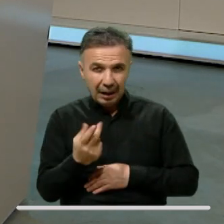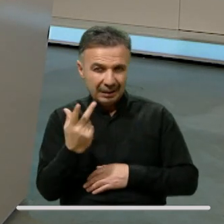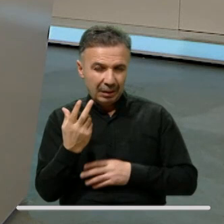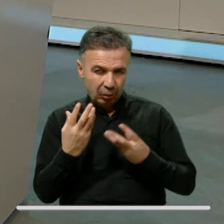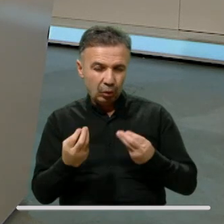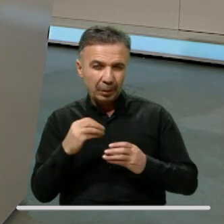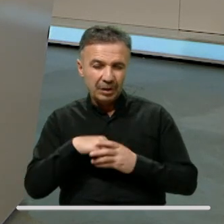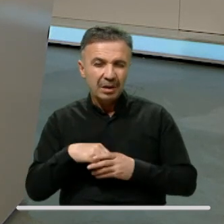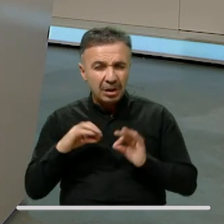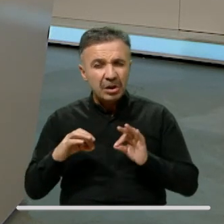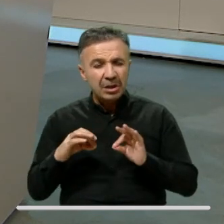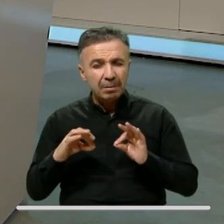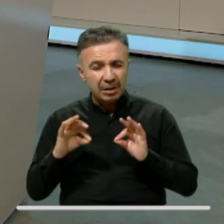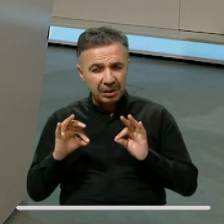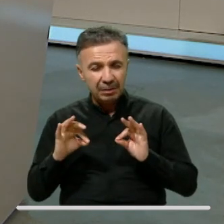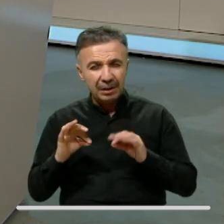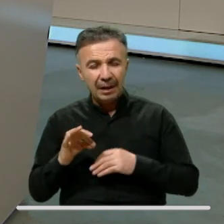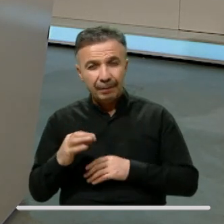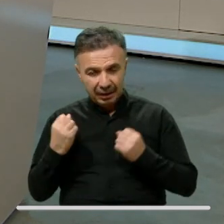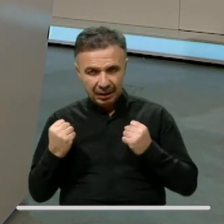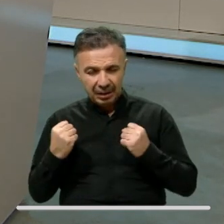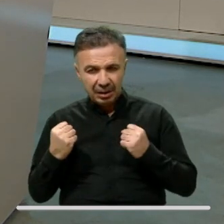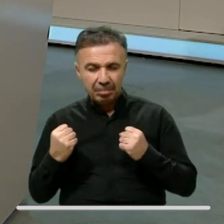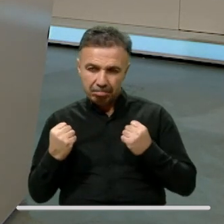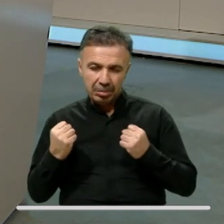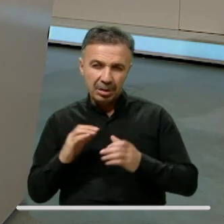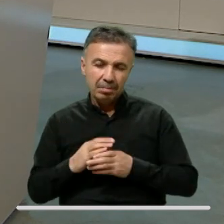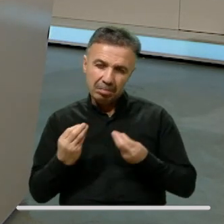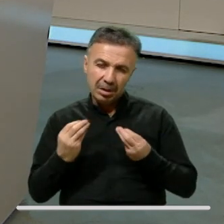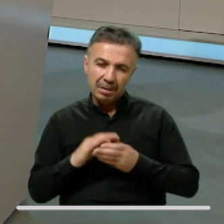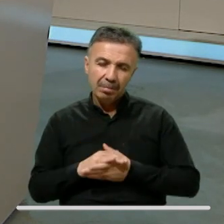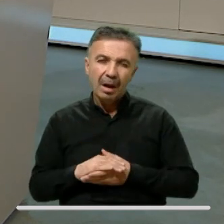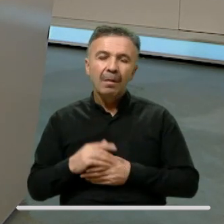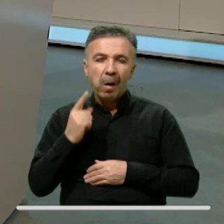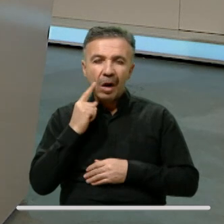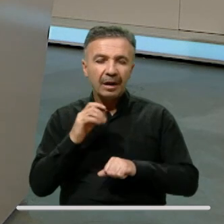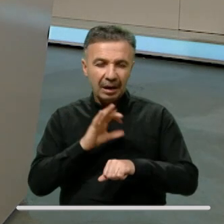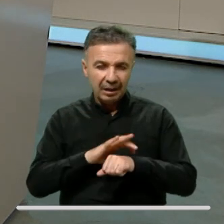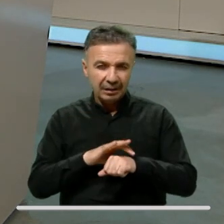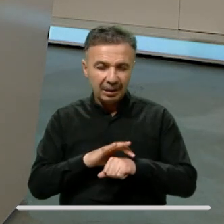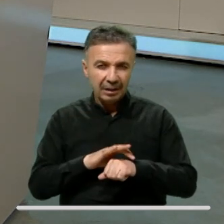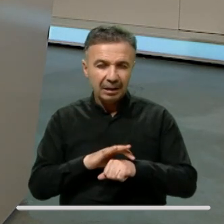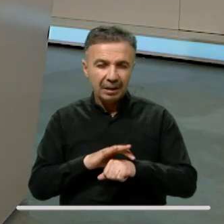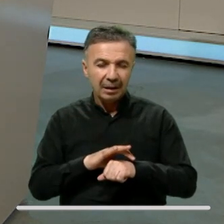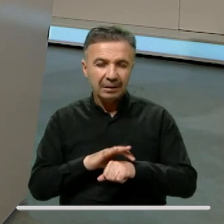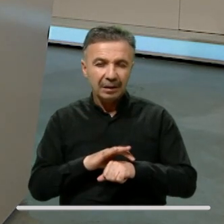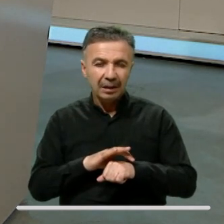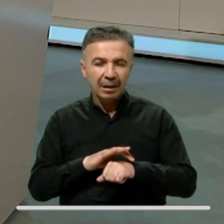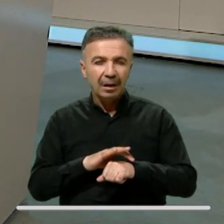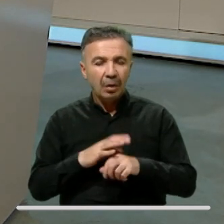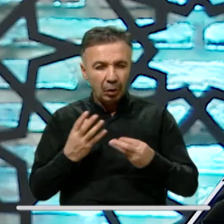Şimdilik de iyiyim. Hamdolsun o hastalığı bitirdik. Ama şeker hastalığından dolayı orucu zoraki